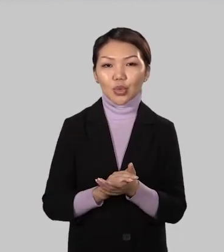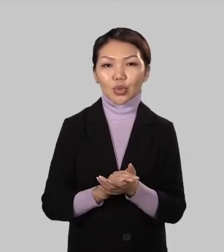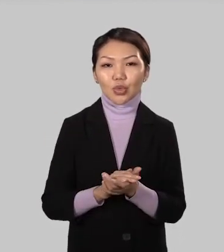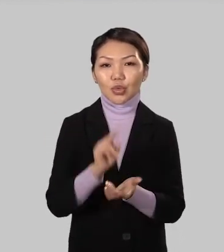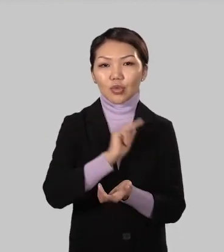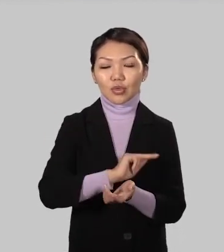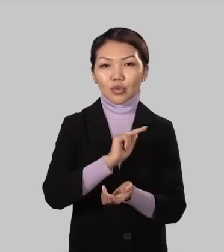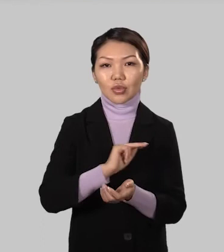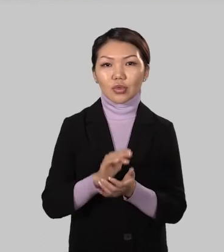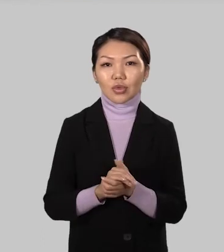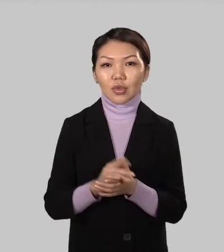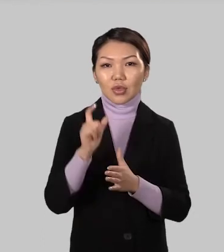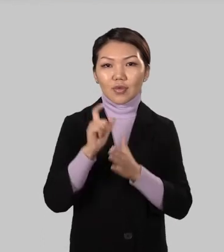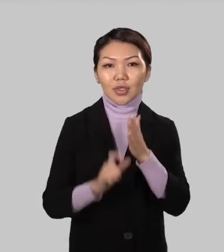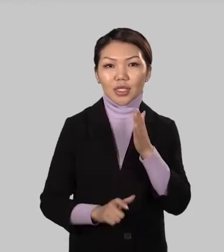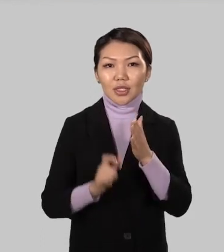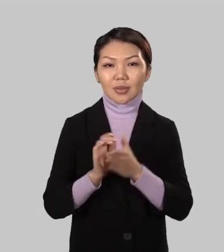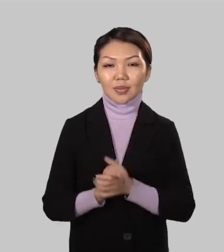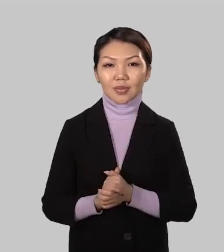они играют в тексте